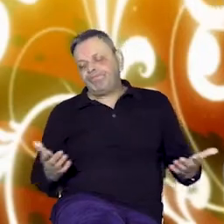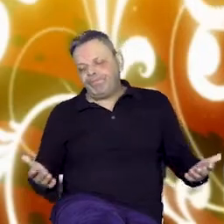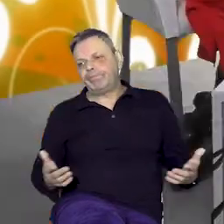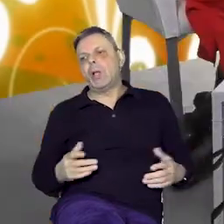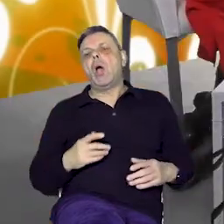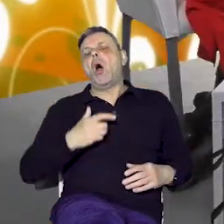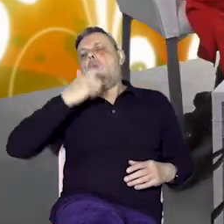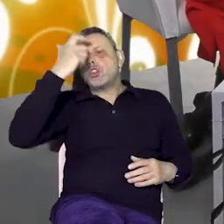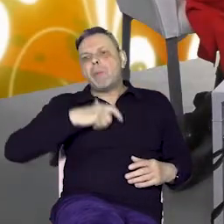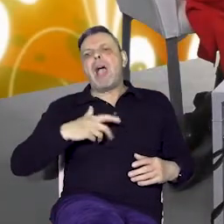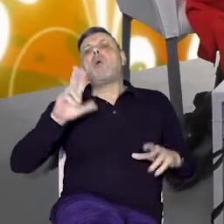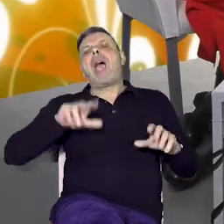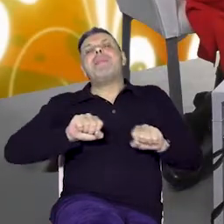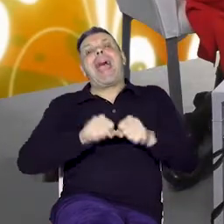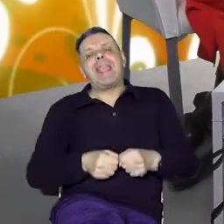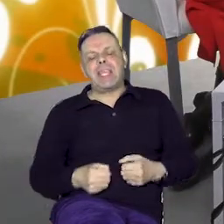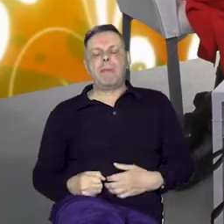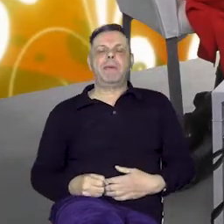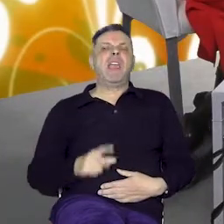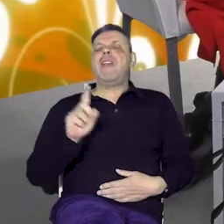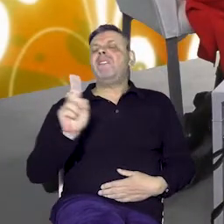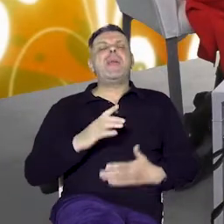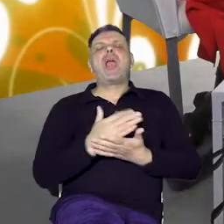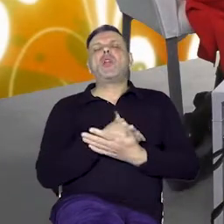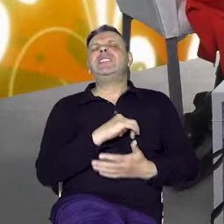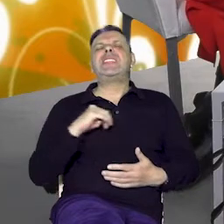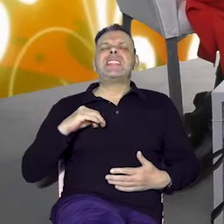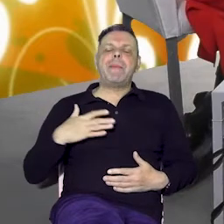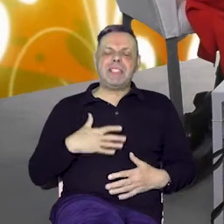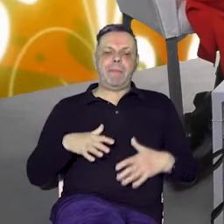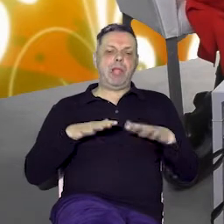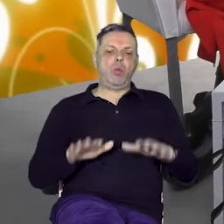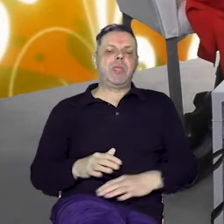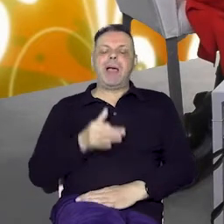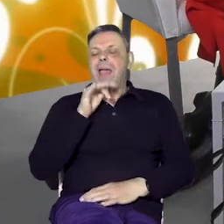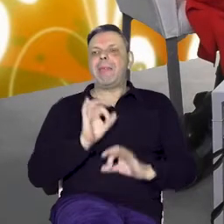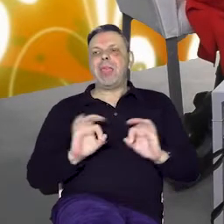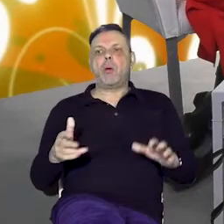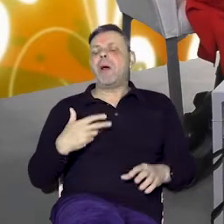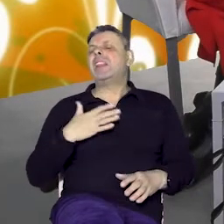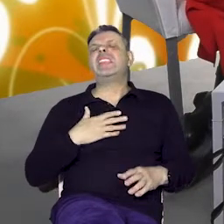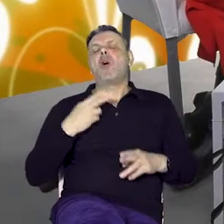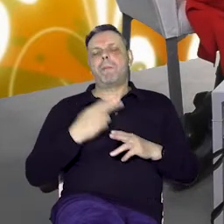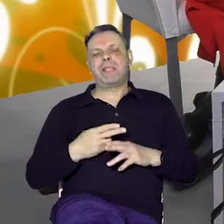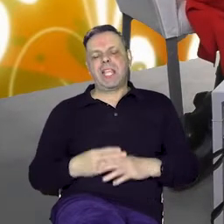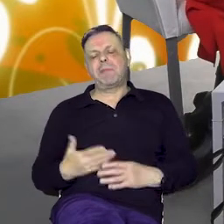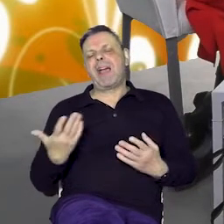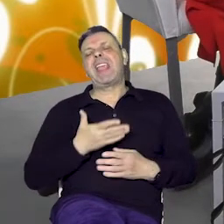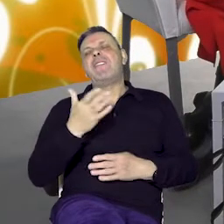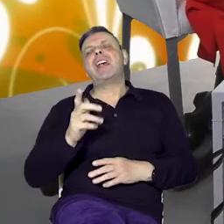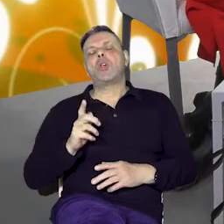I znači, vi niste korisni ni sebi, ni ljudima, ni nikome. Ni svojim pacijentima gdje vas očekuju